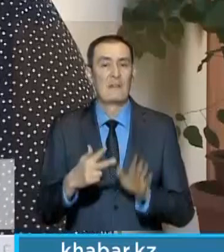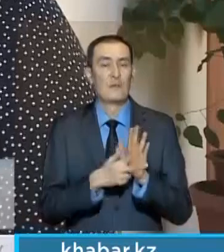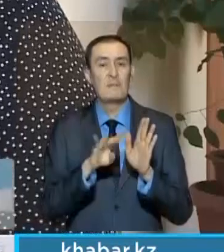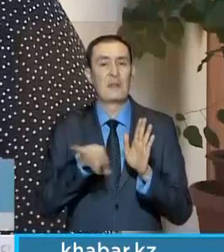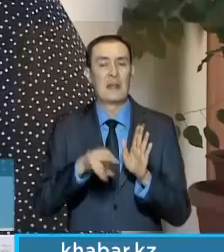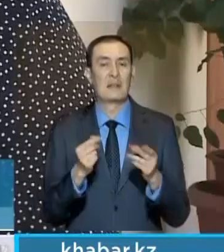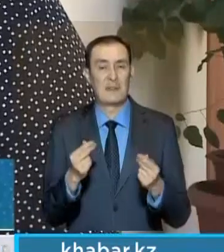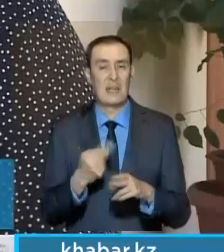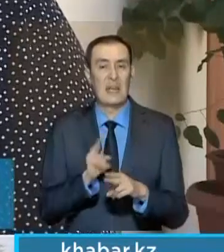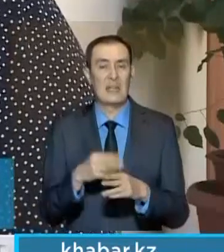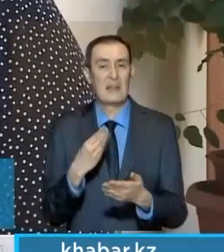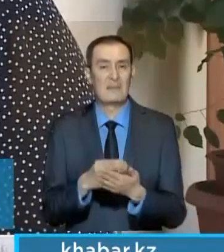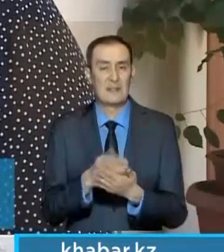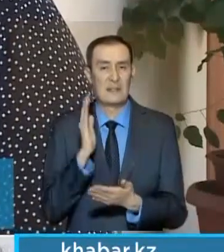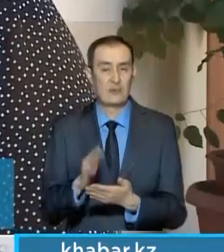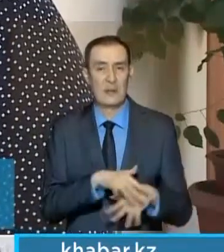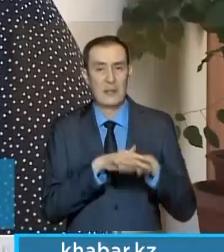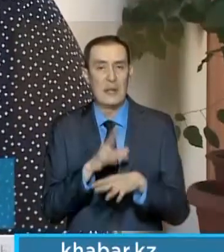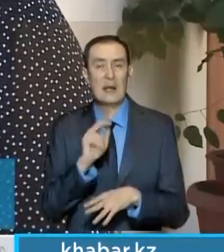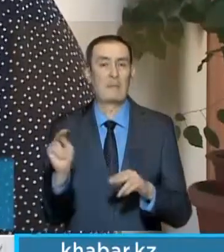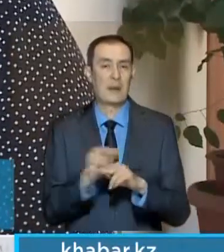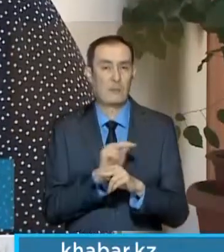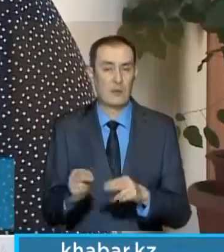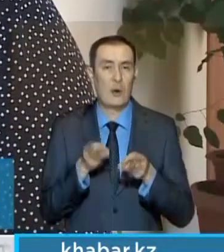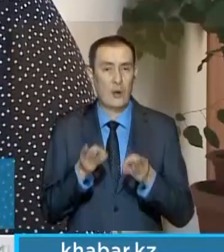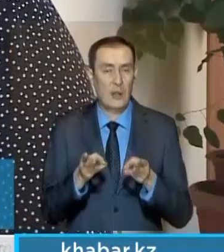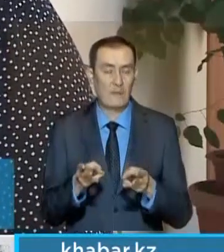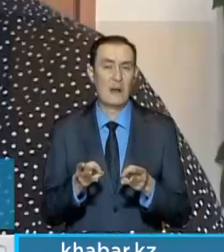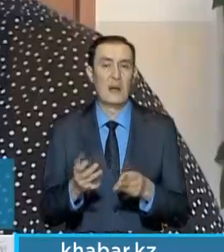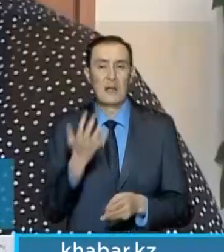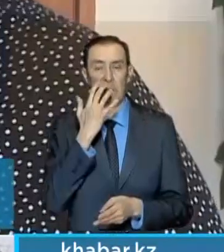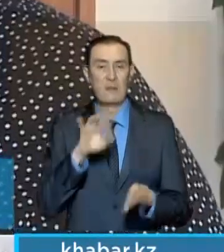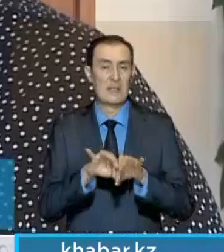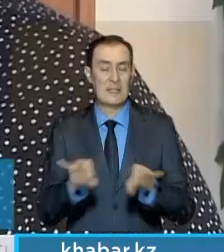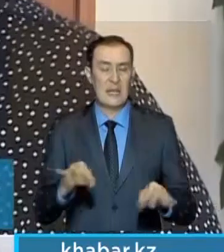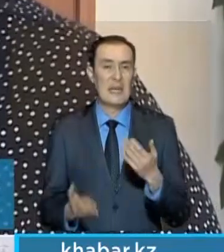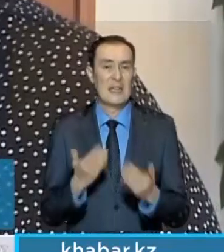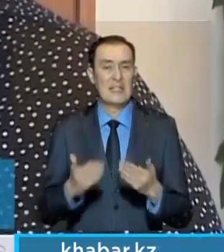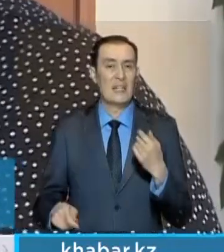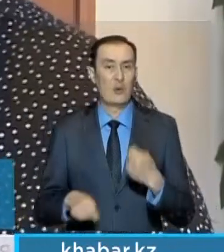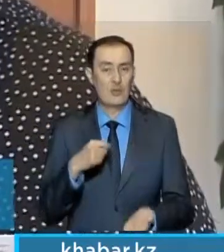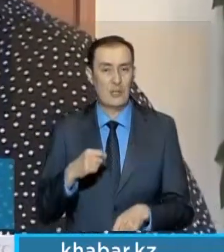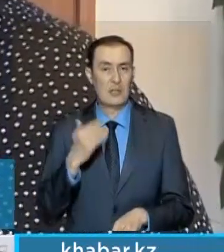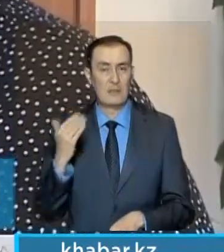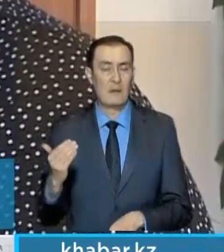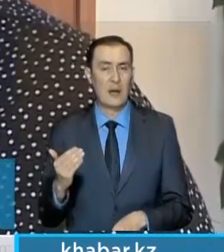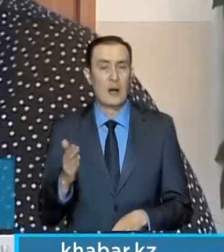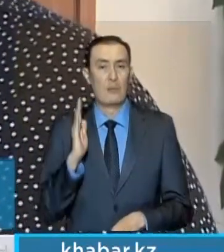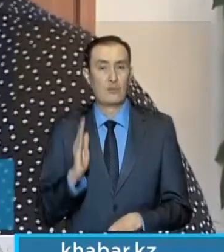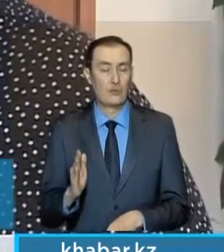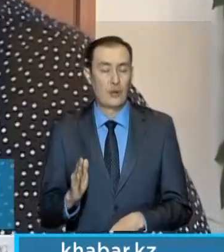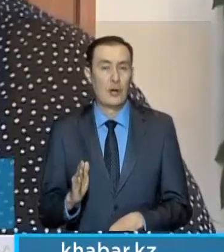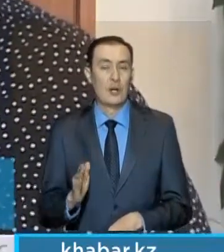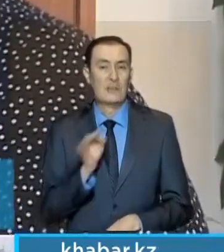тенге эти инвестиции будут привлекаться на капитальный ремонт кат агрегатов тепловых сетей в случае нарушения со стороны субъектов обязанностей